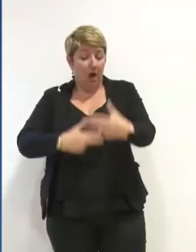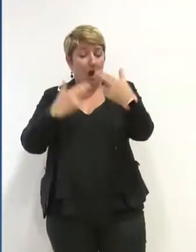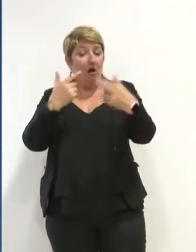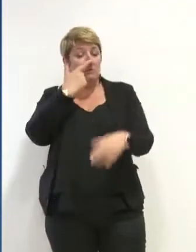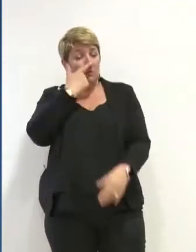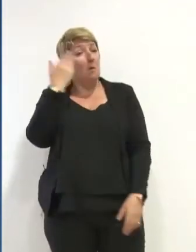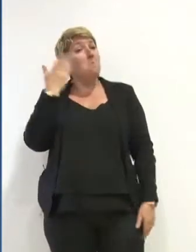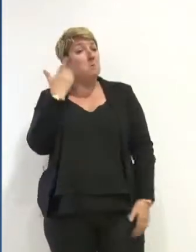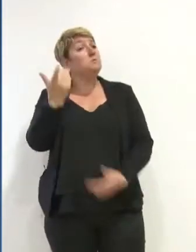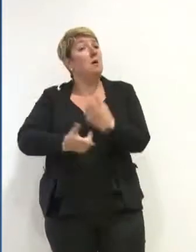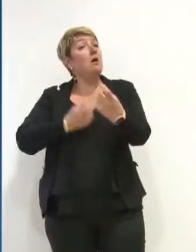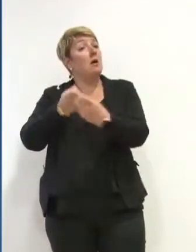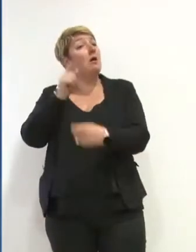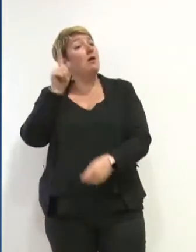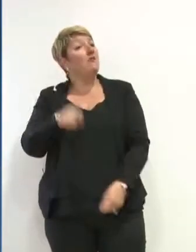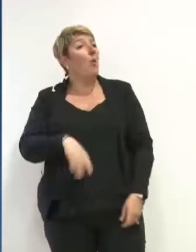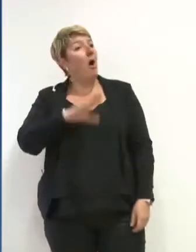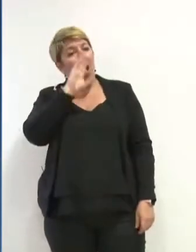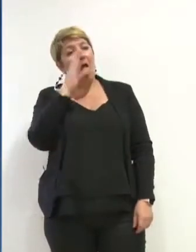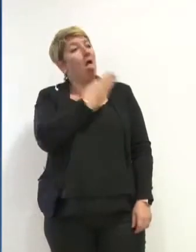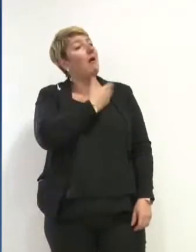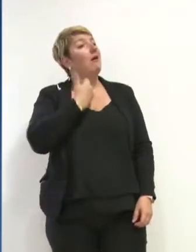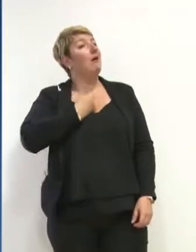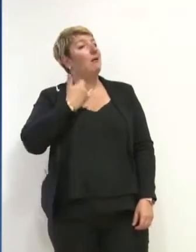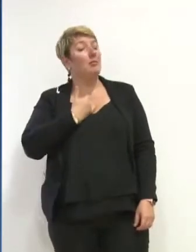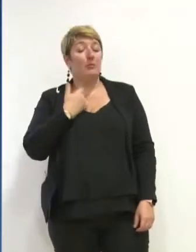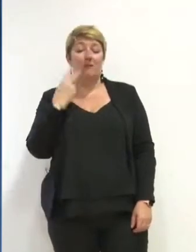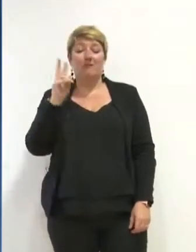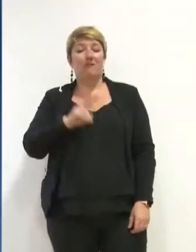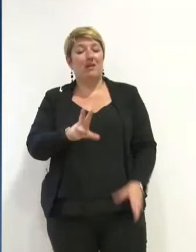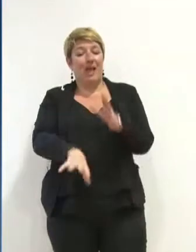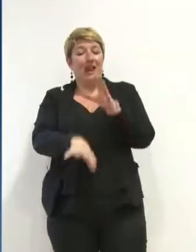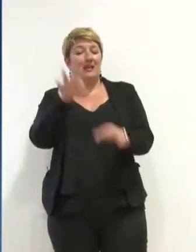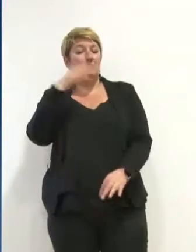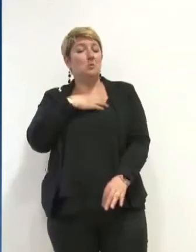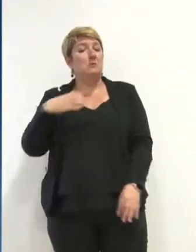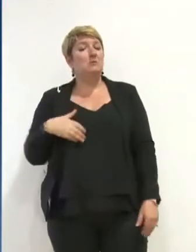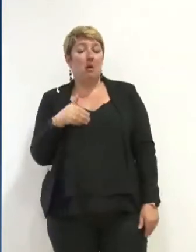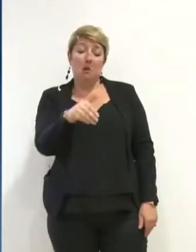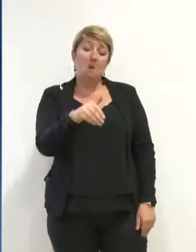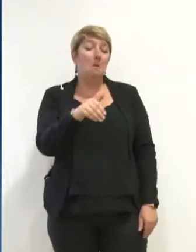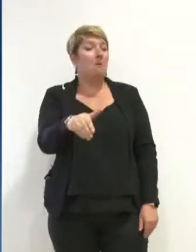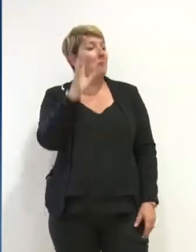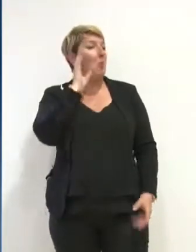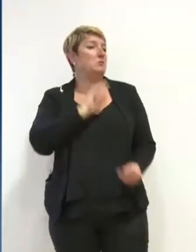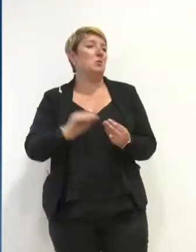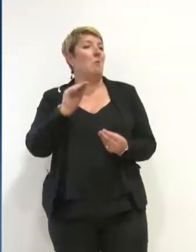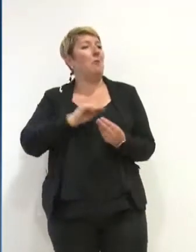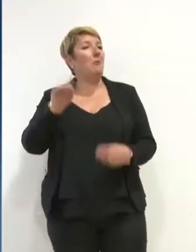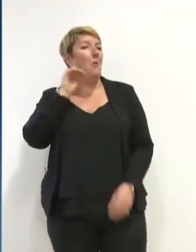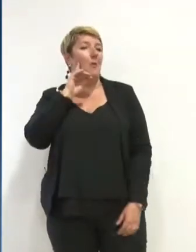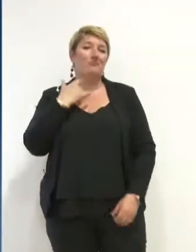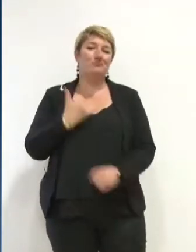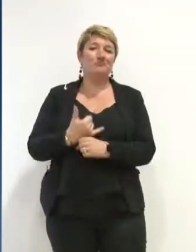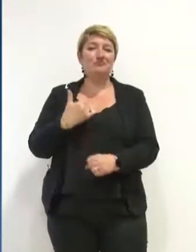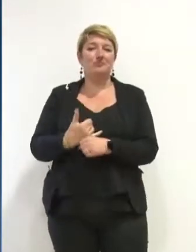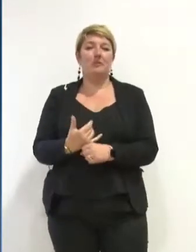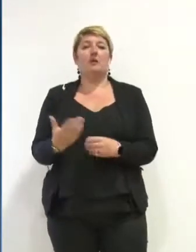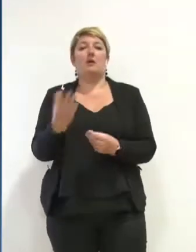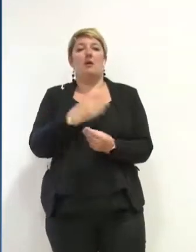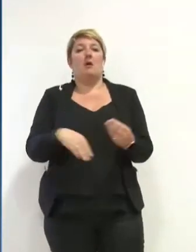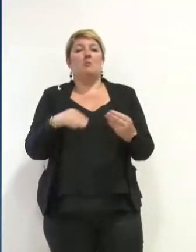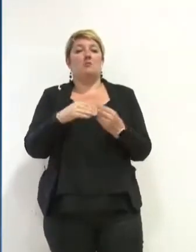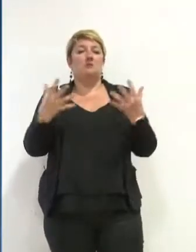faut répondre. À quelques mois des municipales, ça interroge. Par ailleurs, les frais de communication continuent de